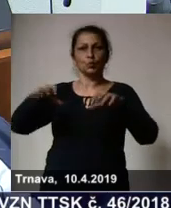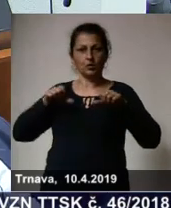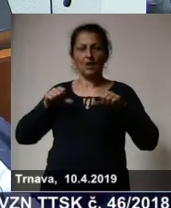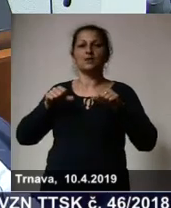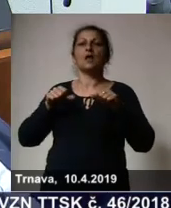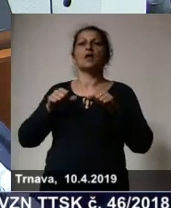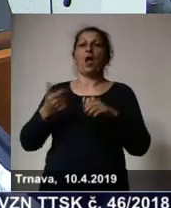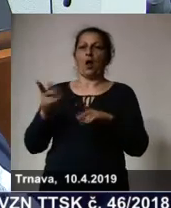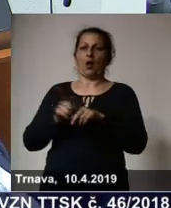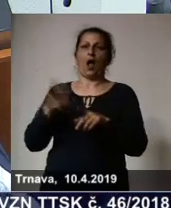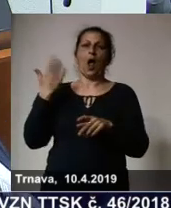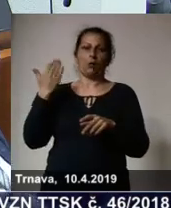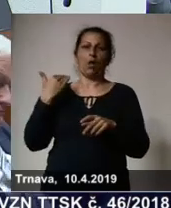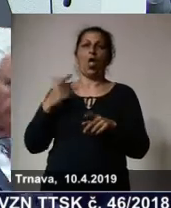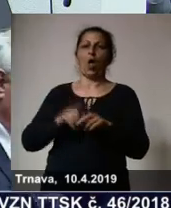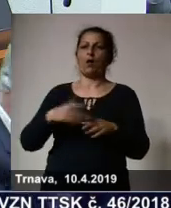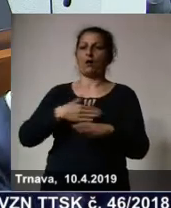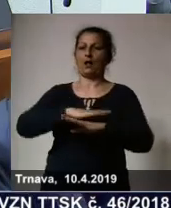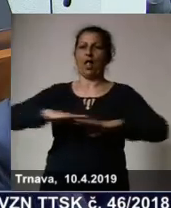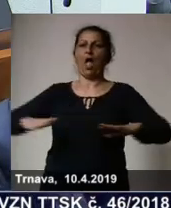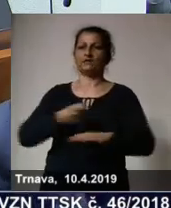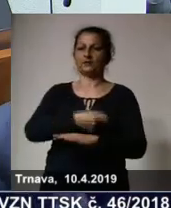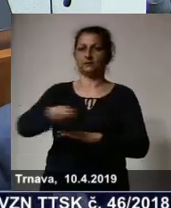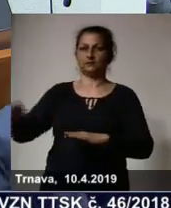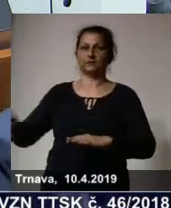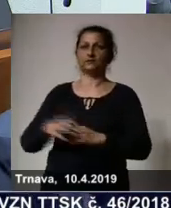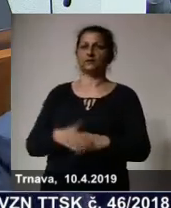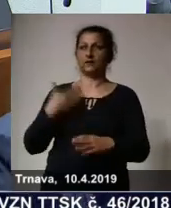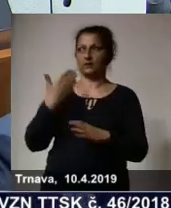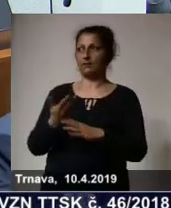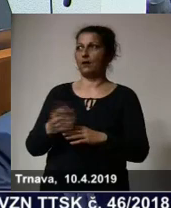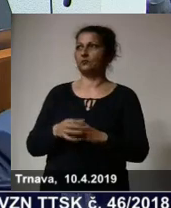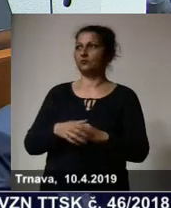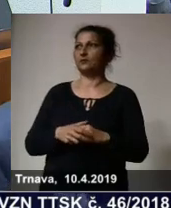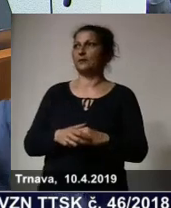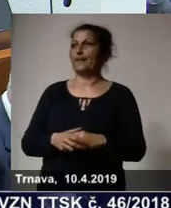bolo predložené do lavíc. Nech sa páči.